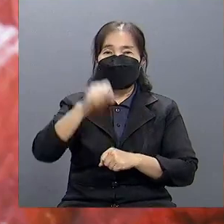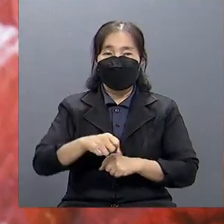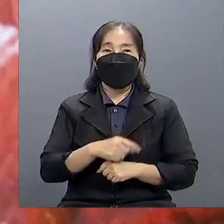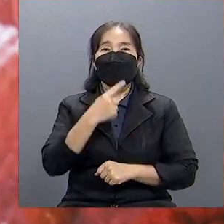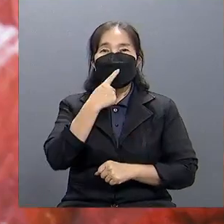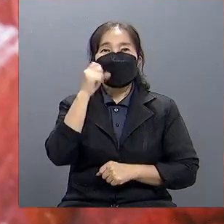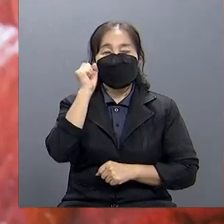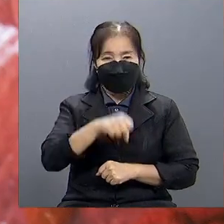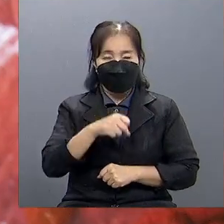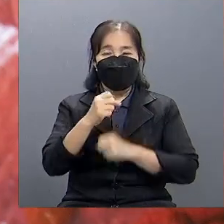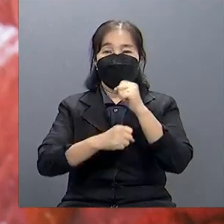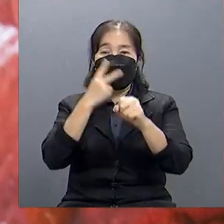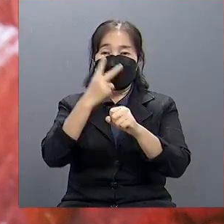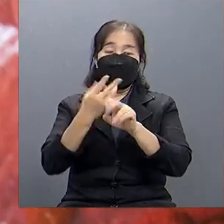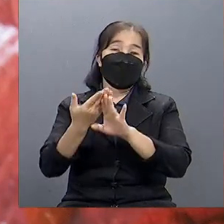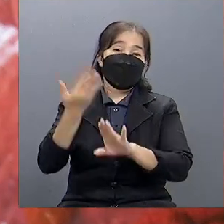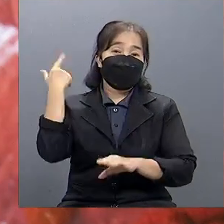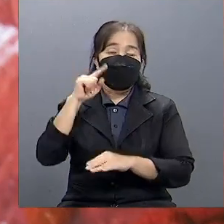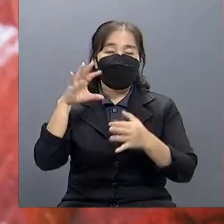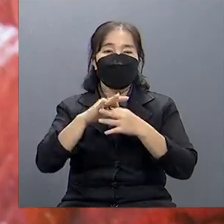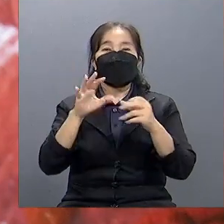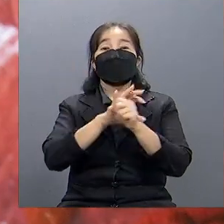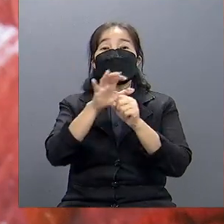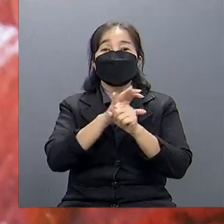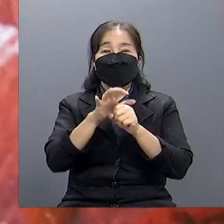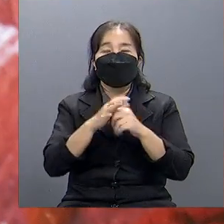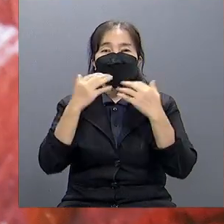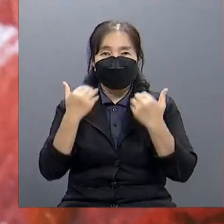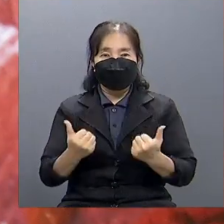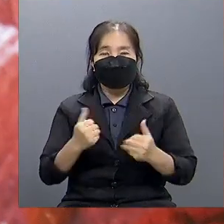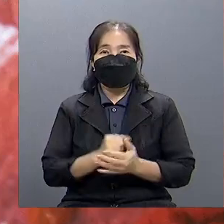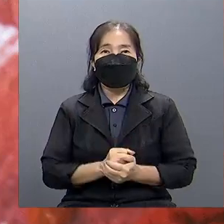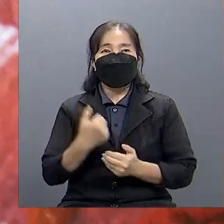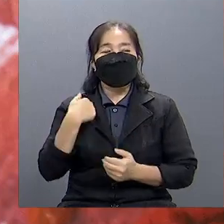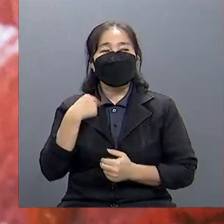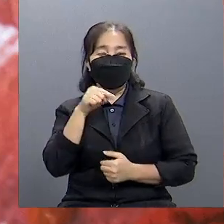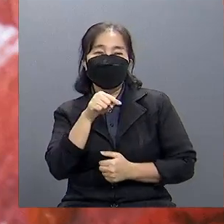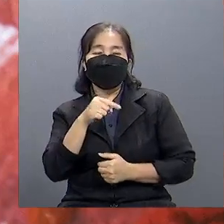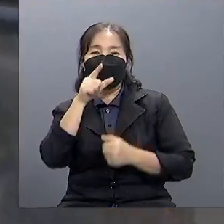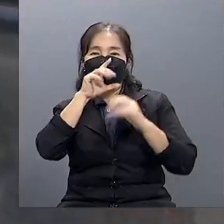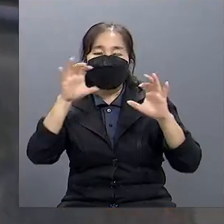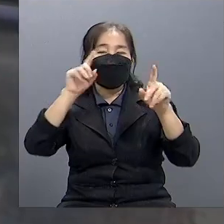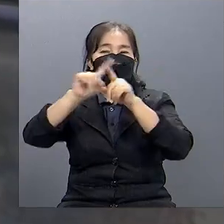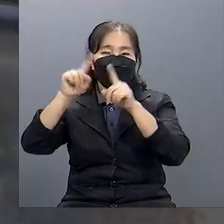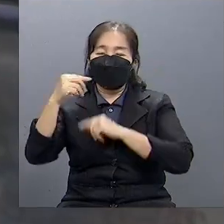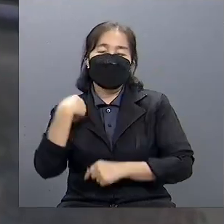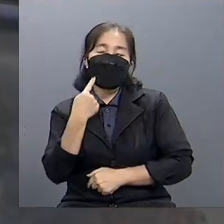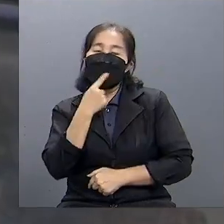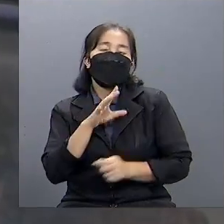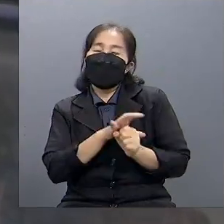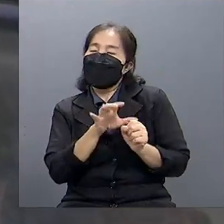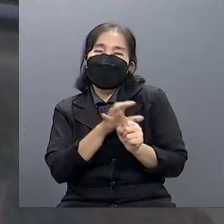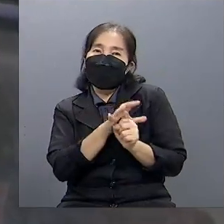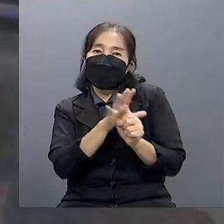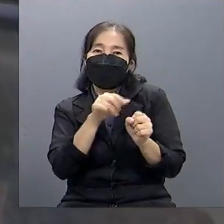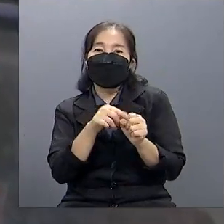ที่ผ่านมานะคะวิกฤตโควิด-19 เนี่ยตอนนี้เขากำลังกลายมาเป็นข้ออ้างของรัฐบาลในหลายประเทศทั่วโลกนะคะในการที่นำมาใช้เพื่อล